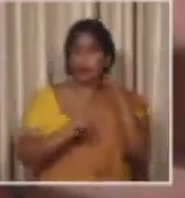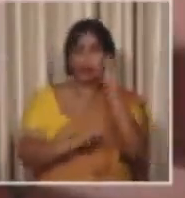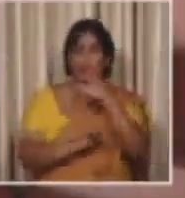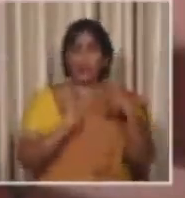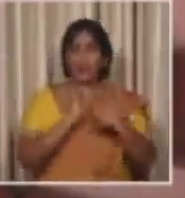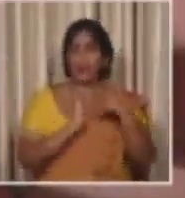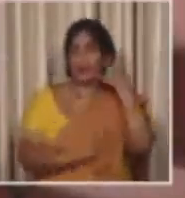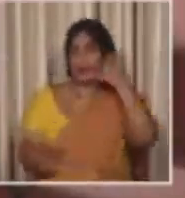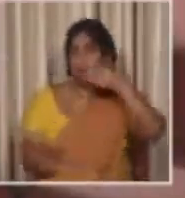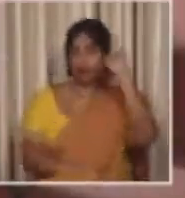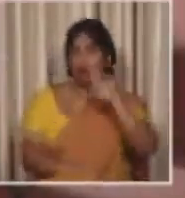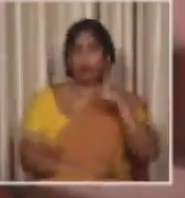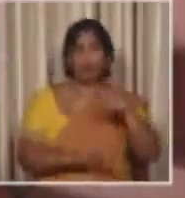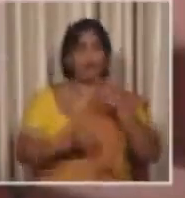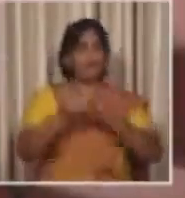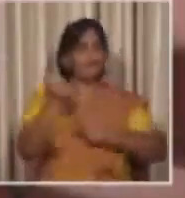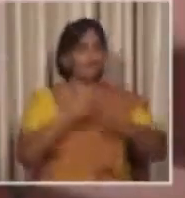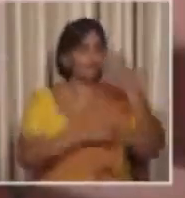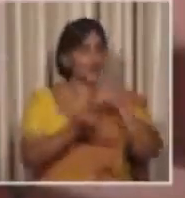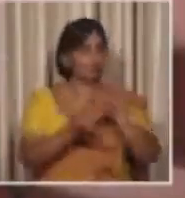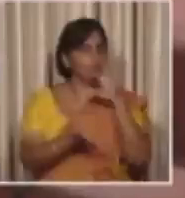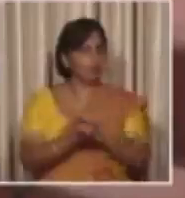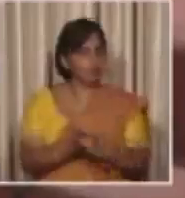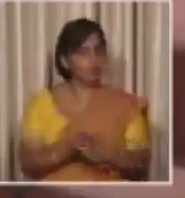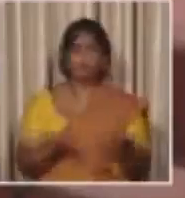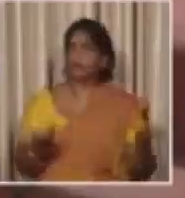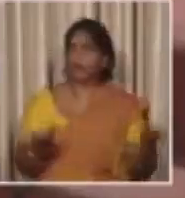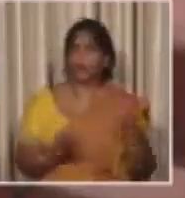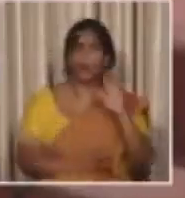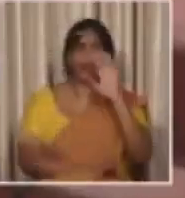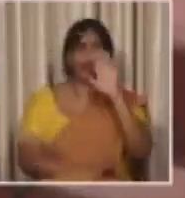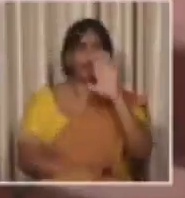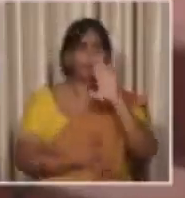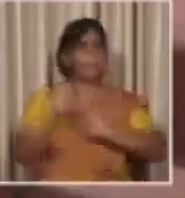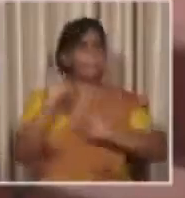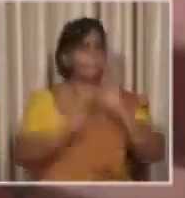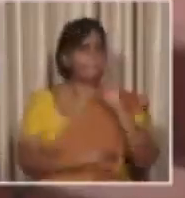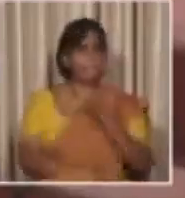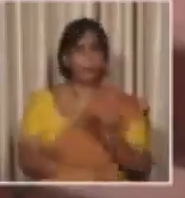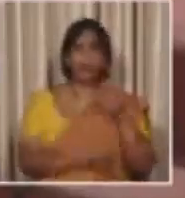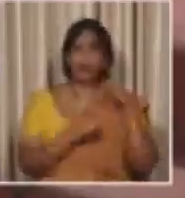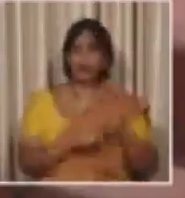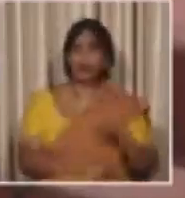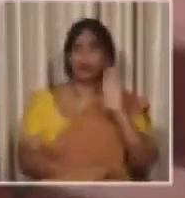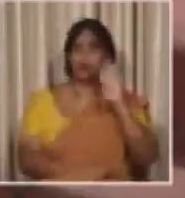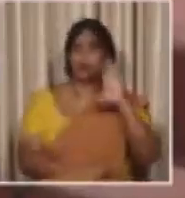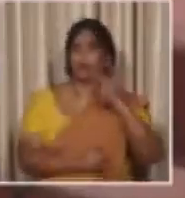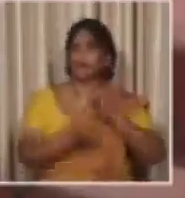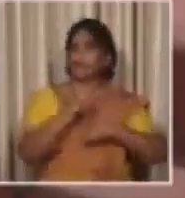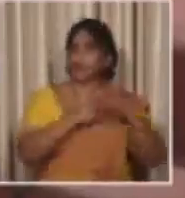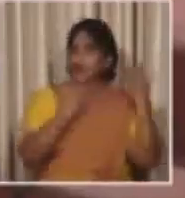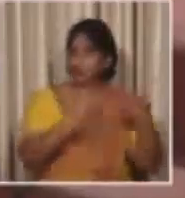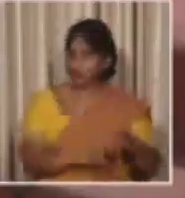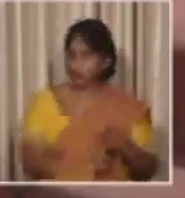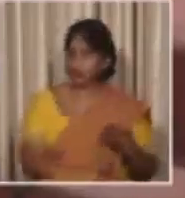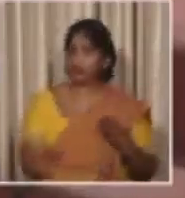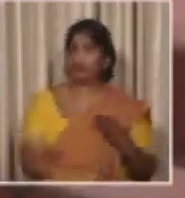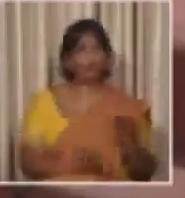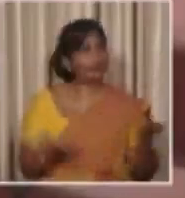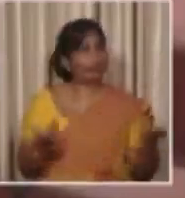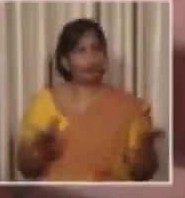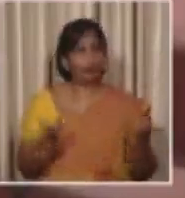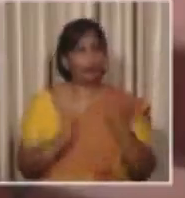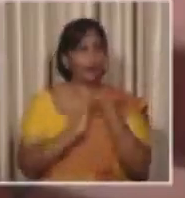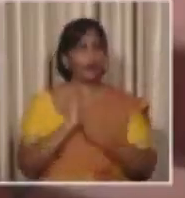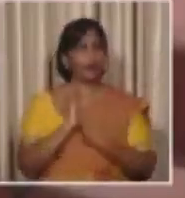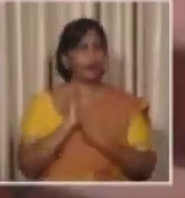ටෙලිකොම ආයතනය අද විකිණීමට තීරණය කළා තියෙනවා. 95% දැනටමත් 145ක් දීලා. මොකද්ද